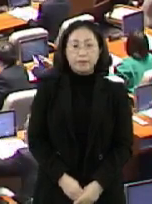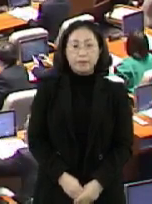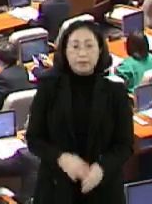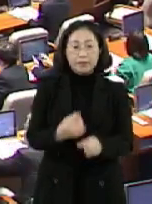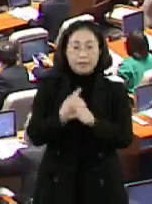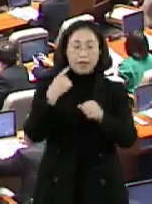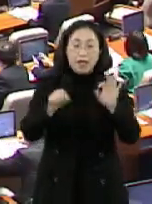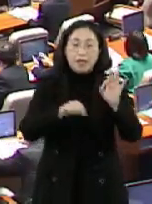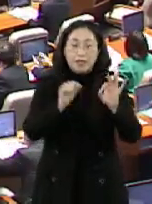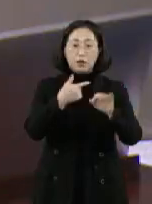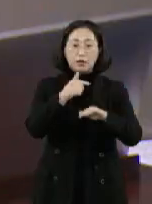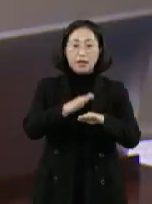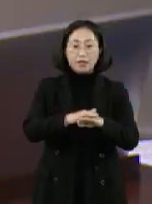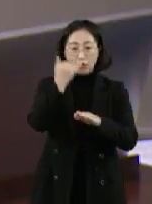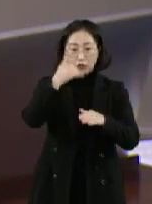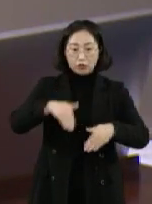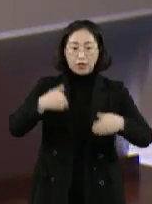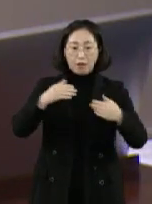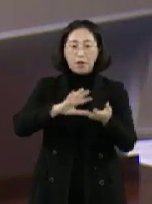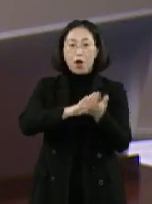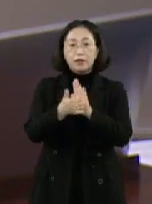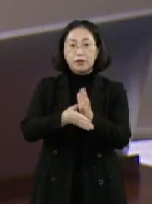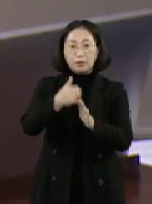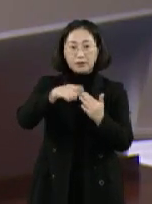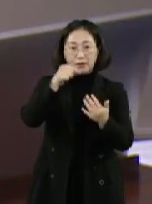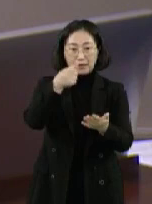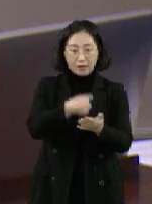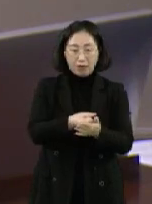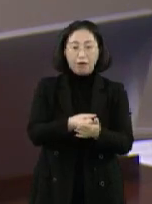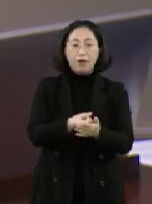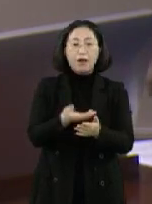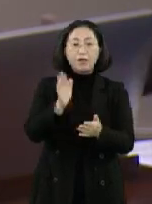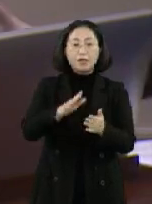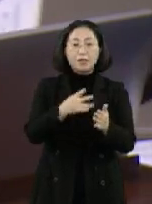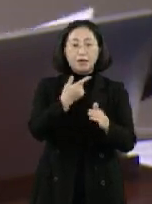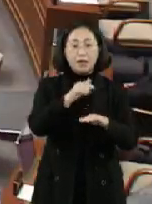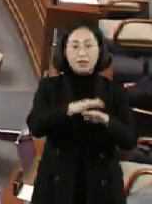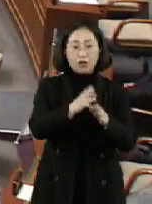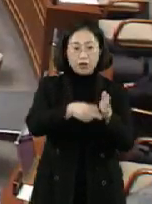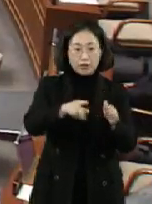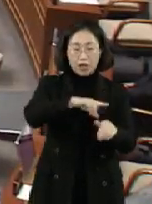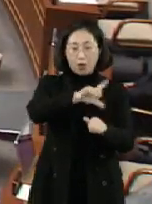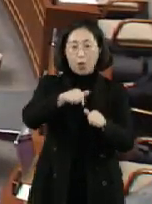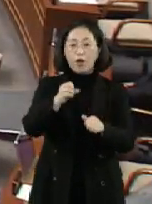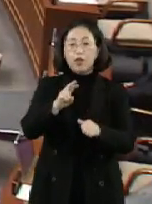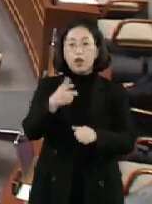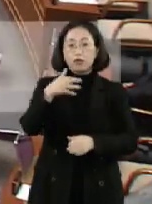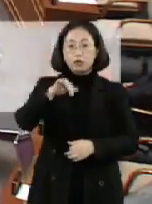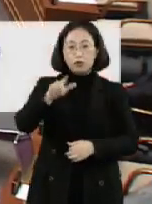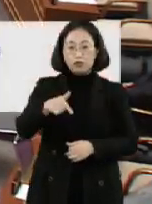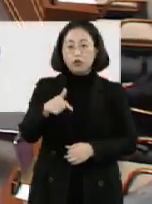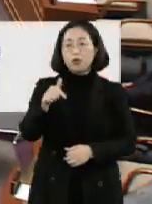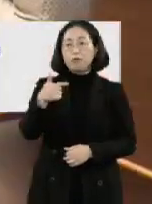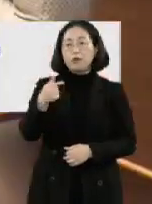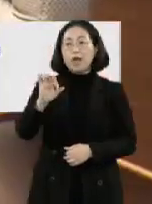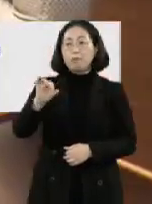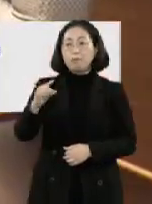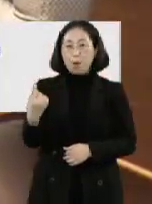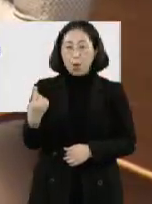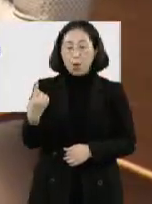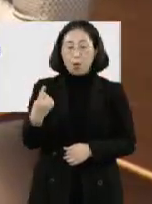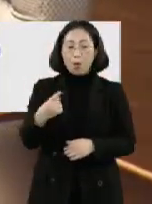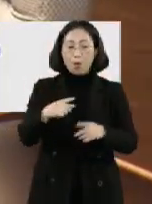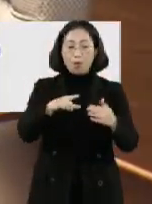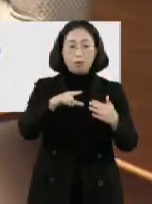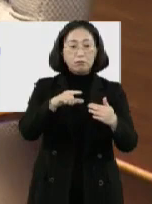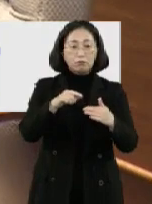지난해 10월 대전과 충남이 혁신도시로 지정됐지만 대전 역세권과 연축지구, 내포 신도시에 대한 지구 지정 등 후속